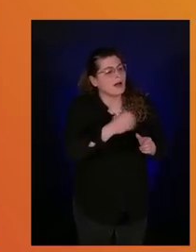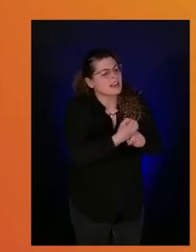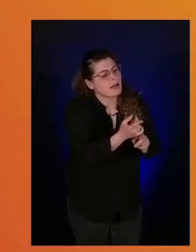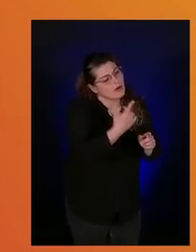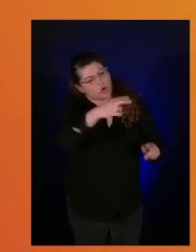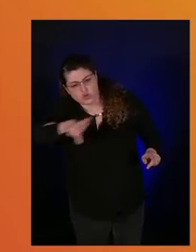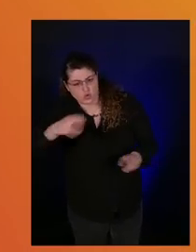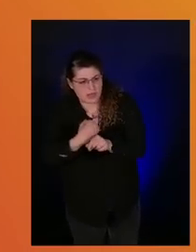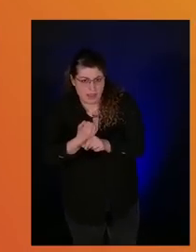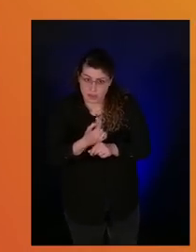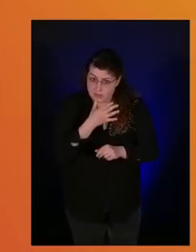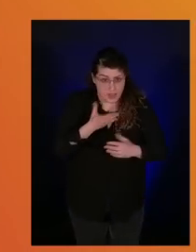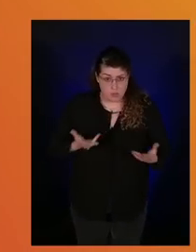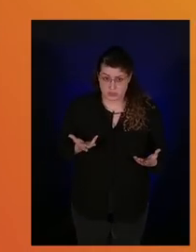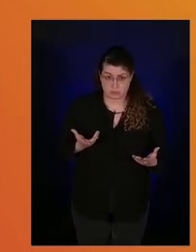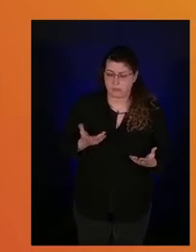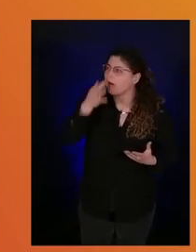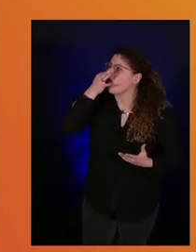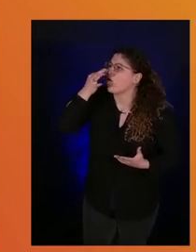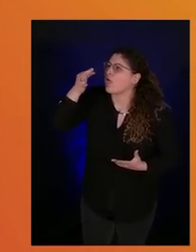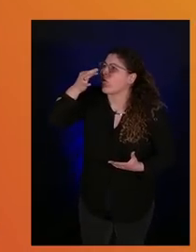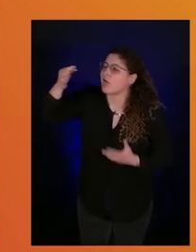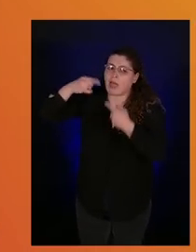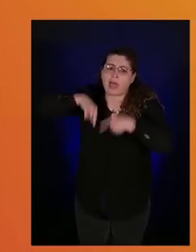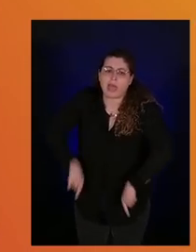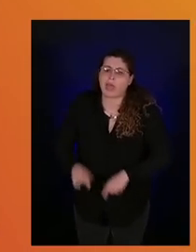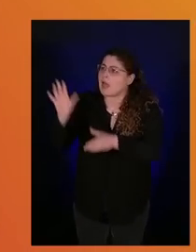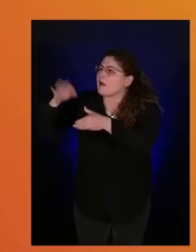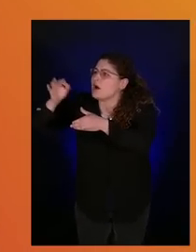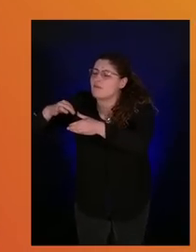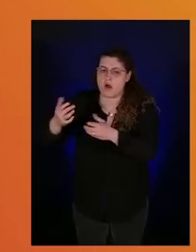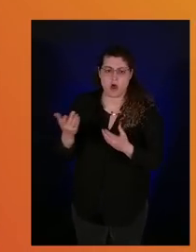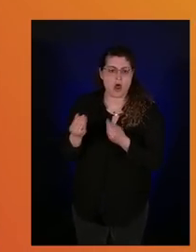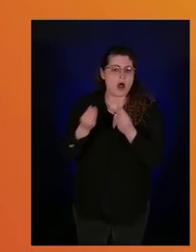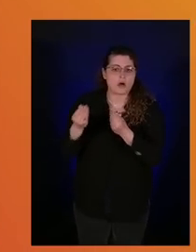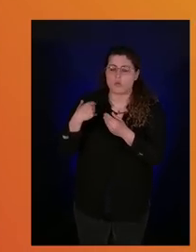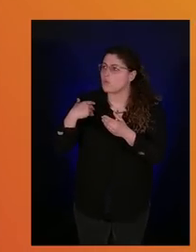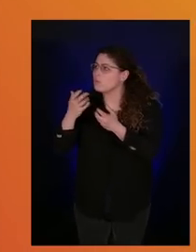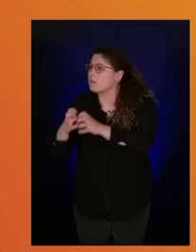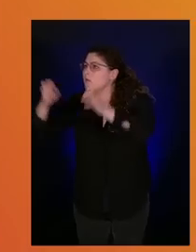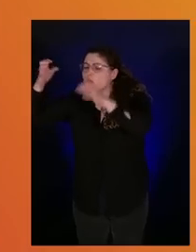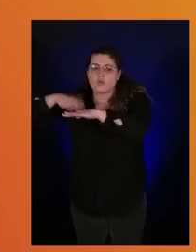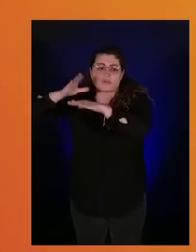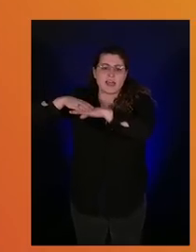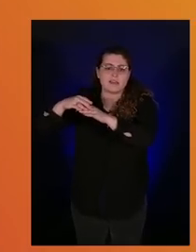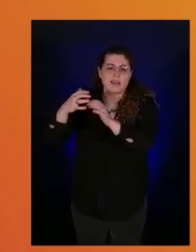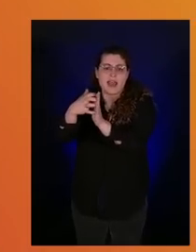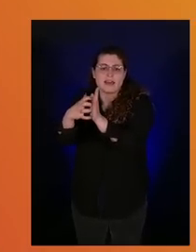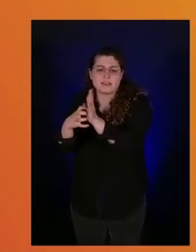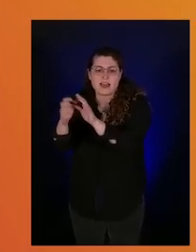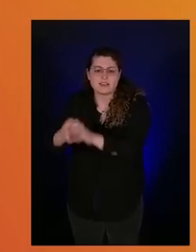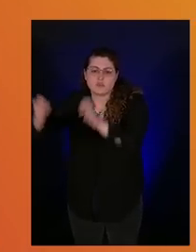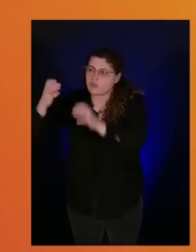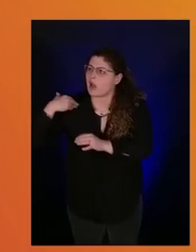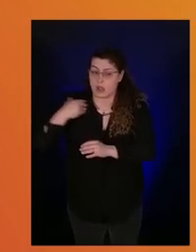nous laissons pas entraîner dans les illusions institutionnelles de référendum ou d'interpellation du Conseil constitutionnel. Ne renvoyons pas à